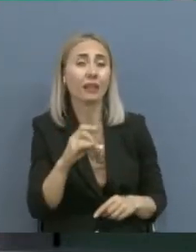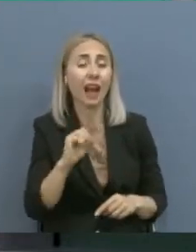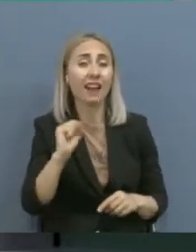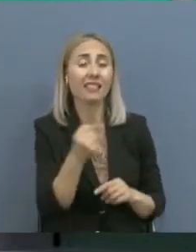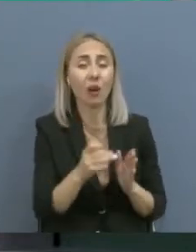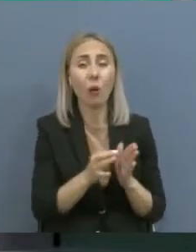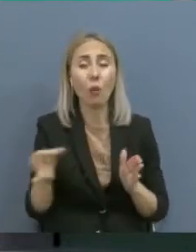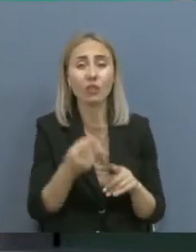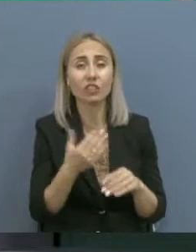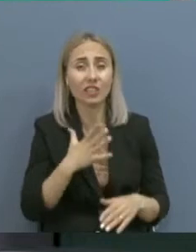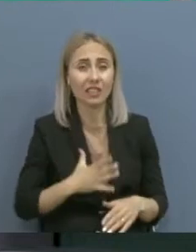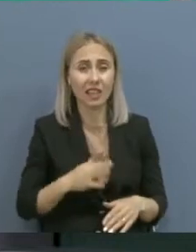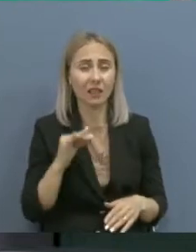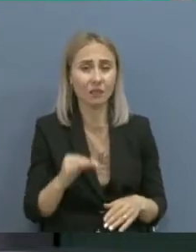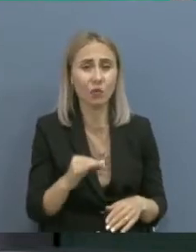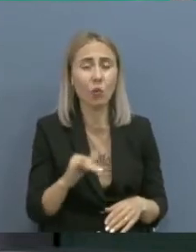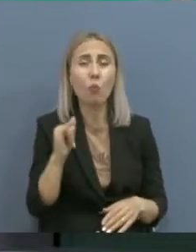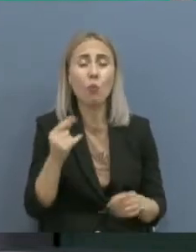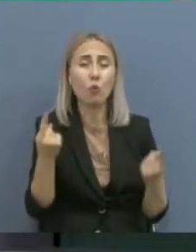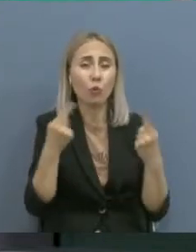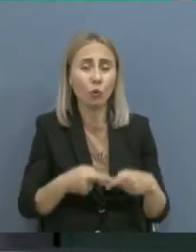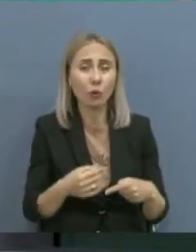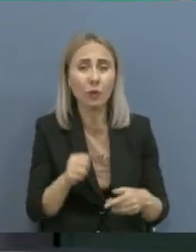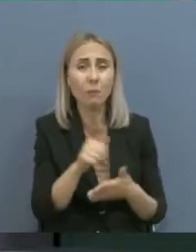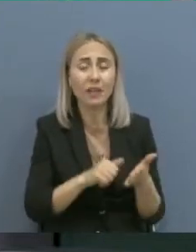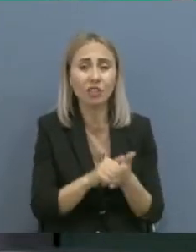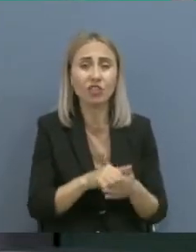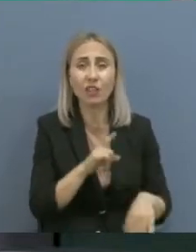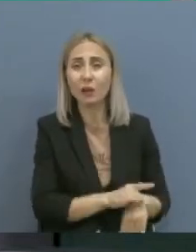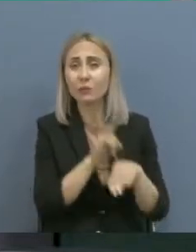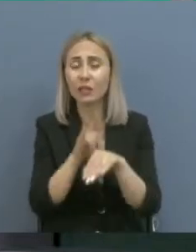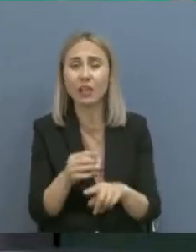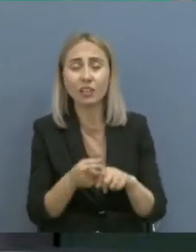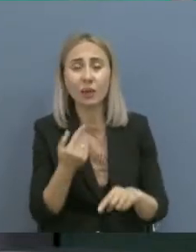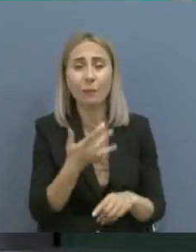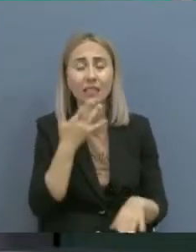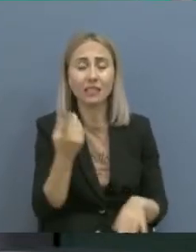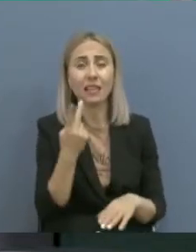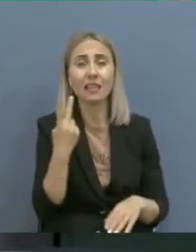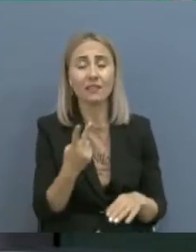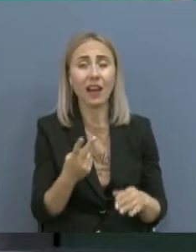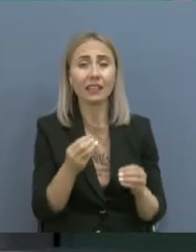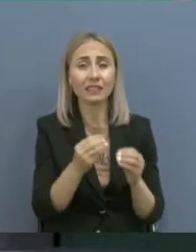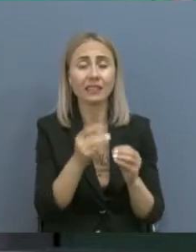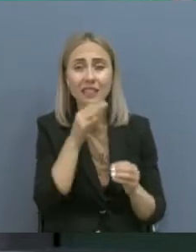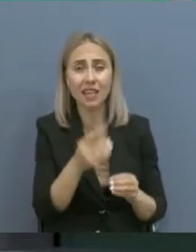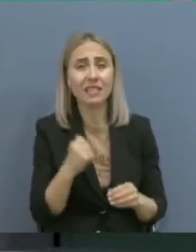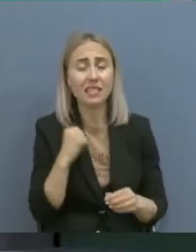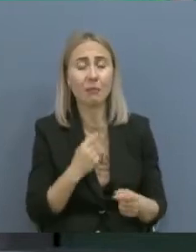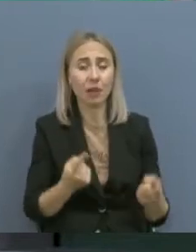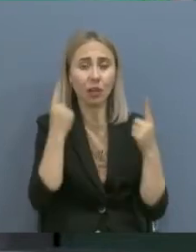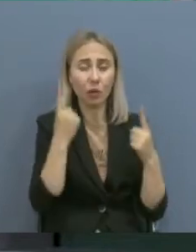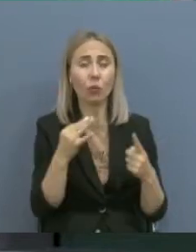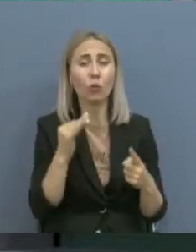бүгінде шегірткенің шабуылынан зардап шегуде. Соңғы 20 жылда болмаған алапат аталған елдерді үлкен шығынға батырды.